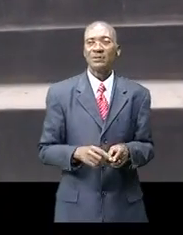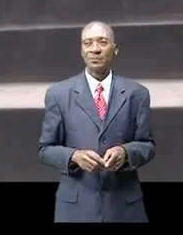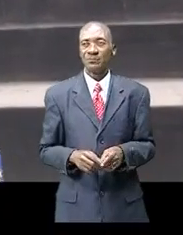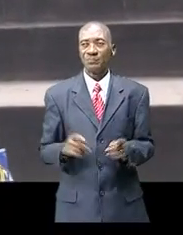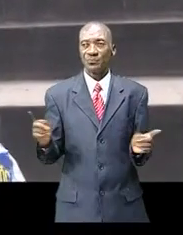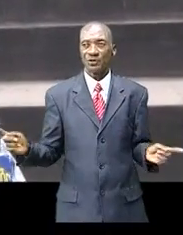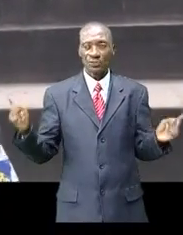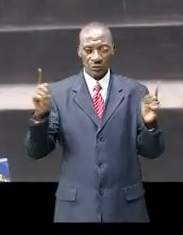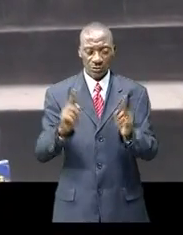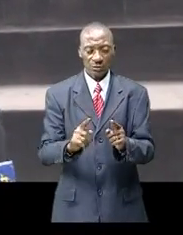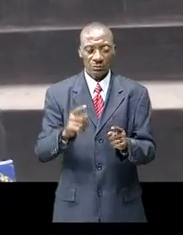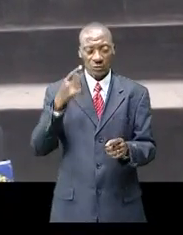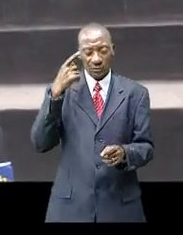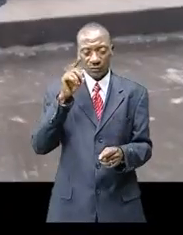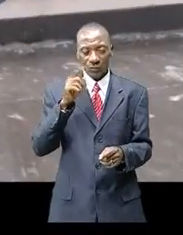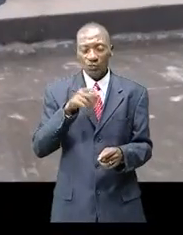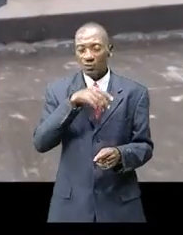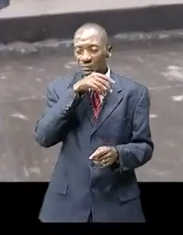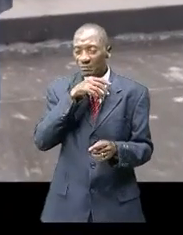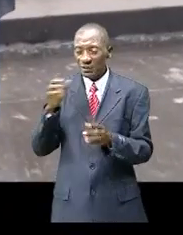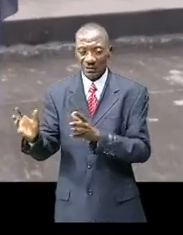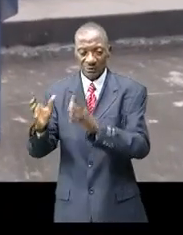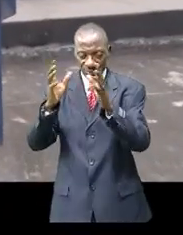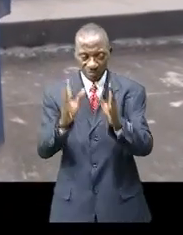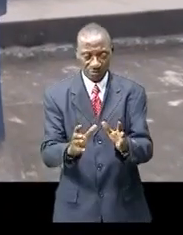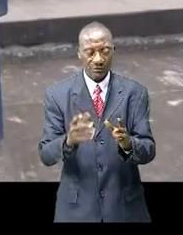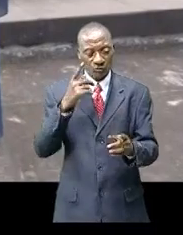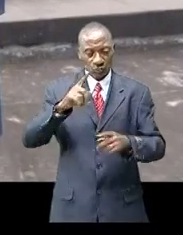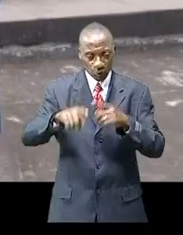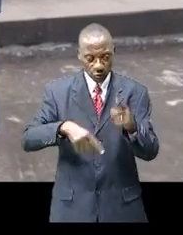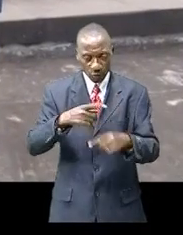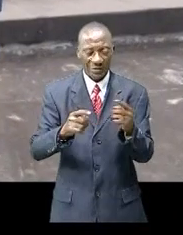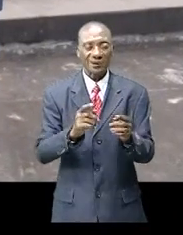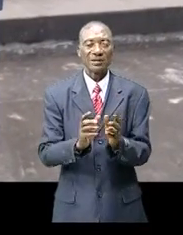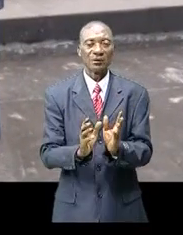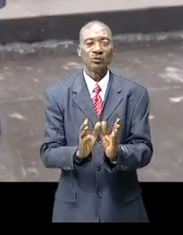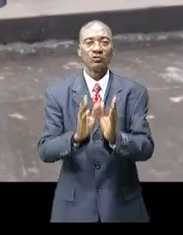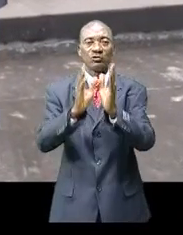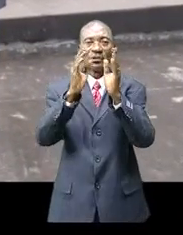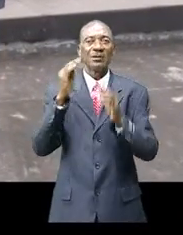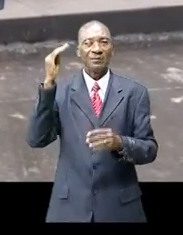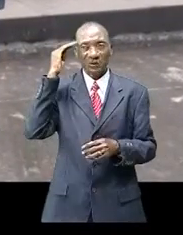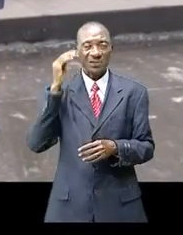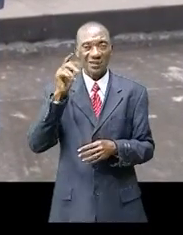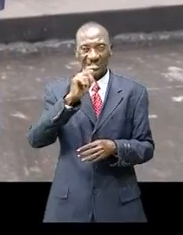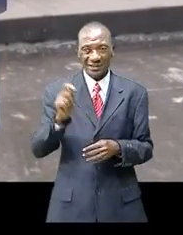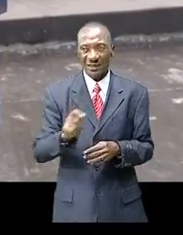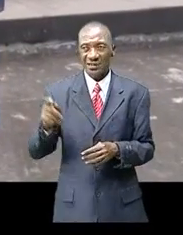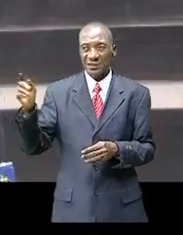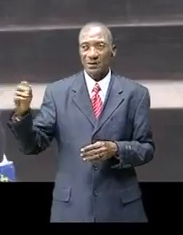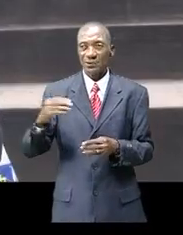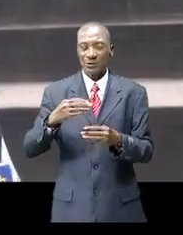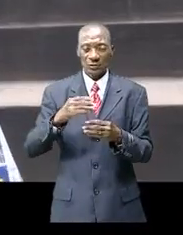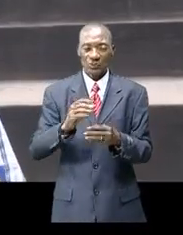la pose de la pierre à ces lieux. C'est Judith de la Tanzanie qui a posé la pierre pour la construction de cette